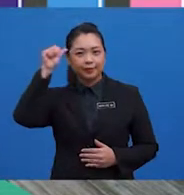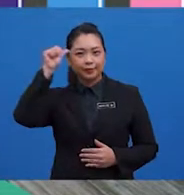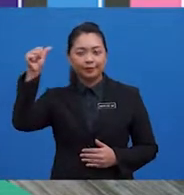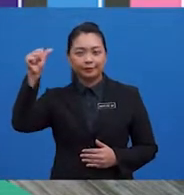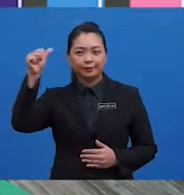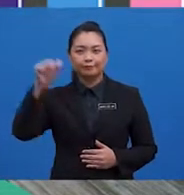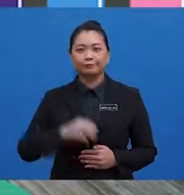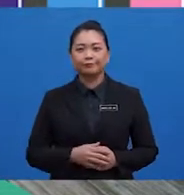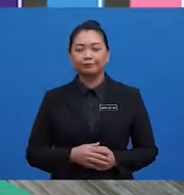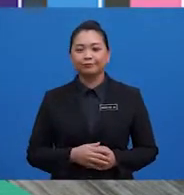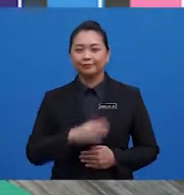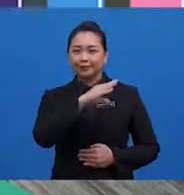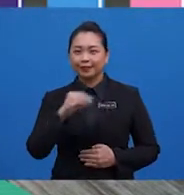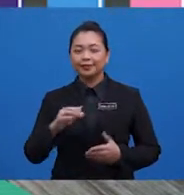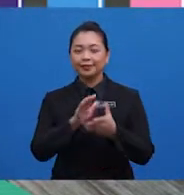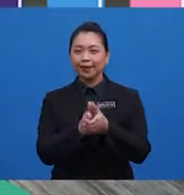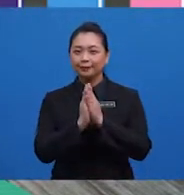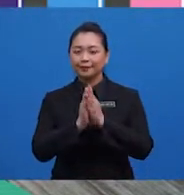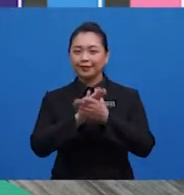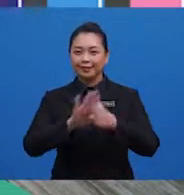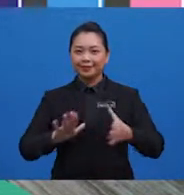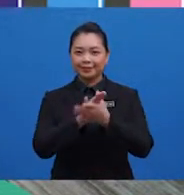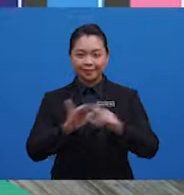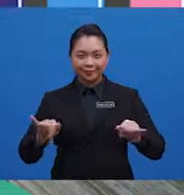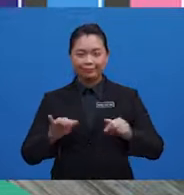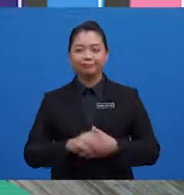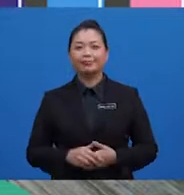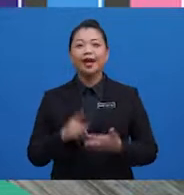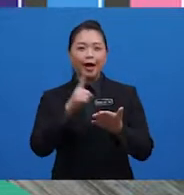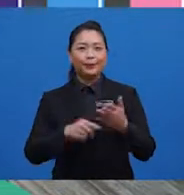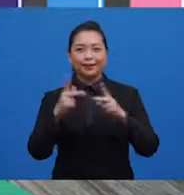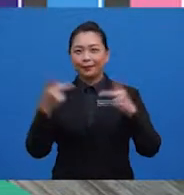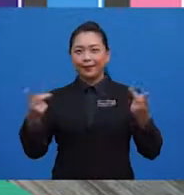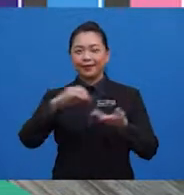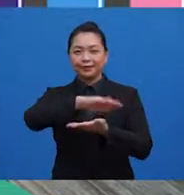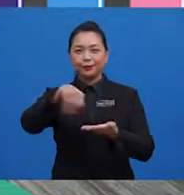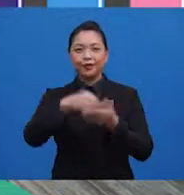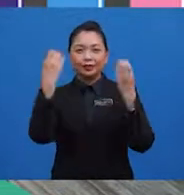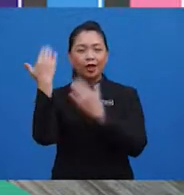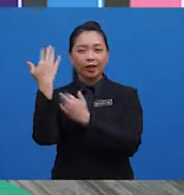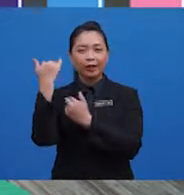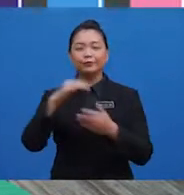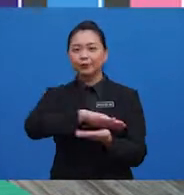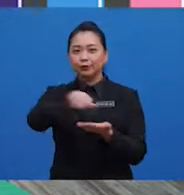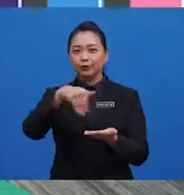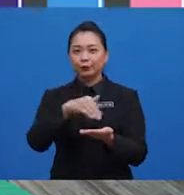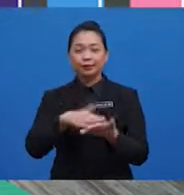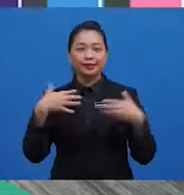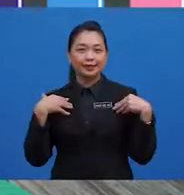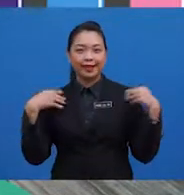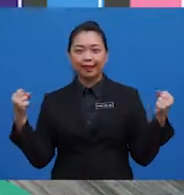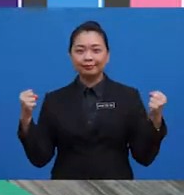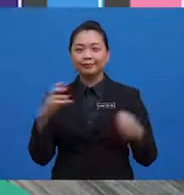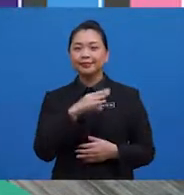Assalamualaikum warahmatullahi taala wabarakatuh dan salam sejahtera. Apa khabar semua? Cikgu berharap agar pelajar semua berada dalam keadaan